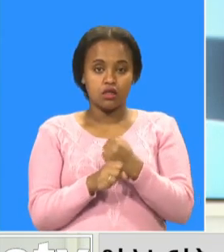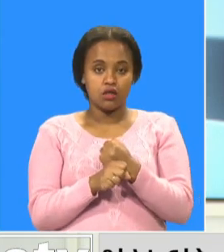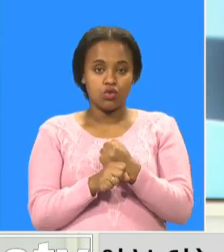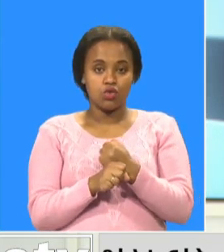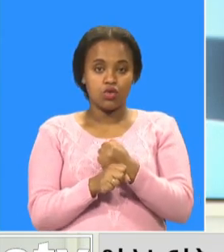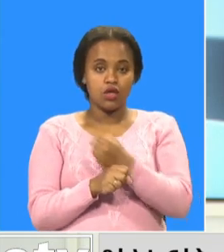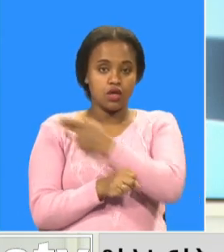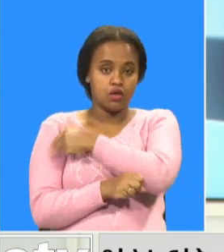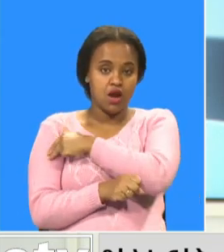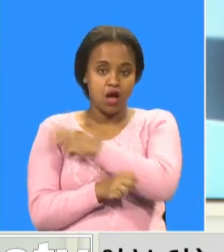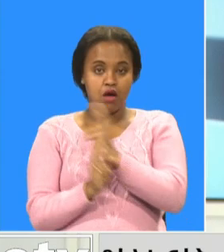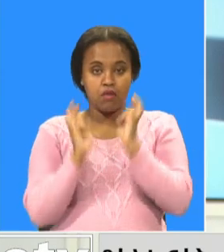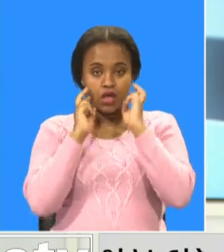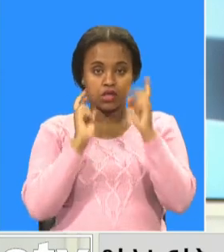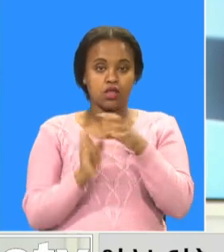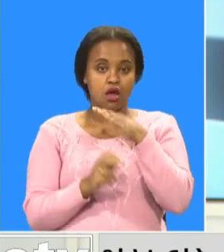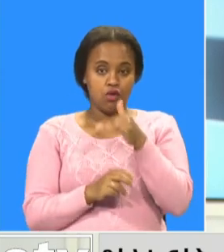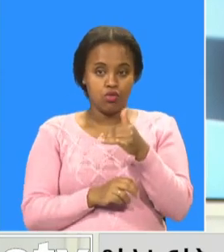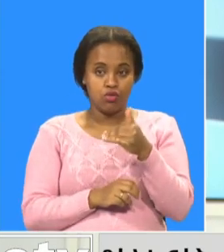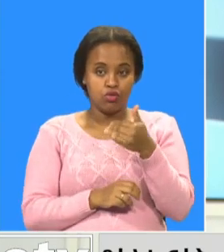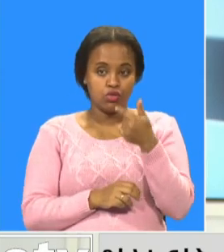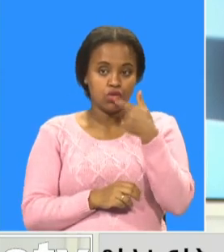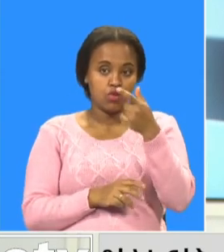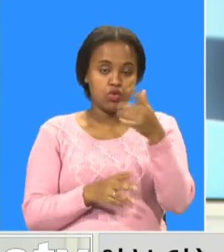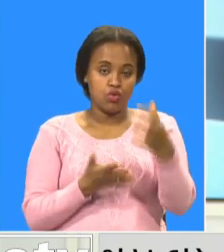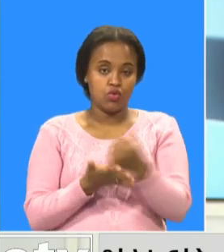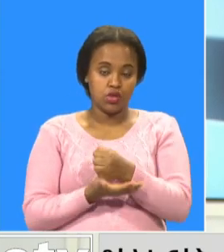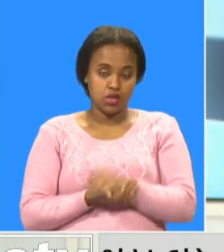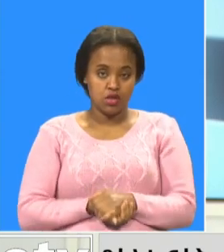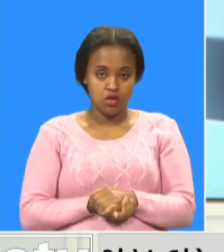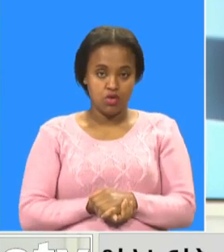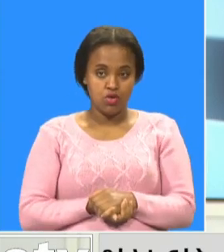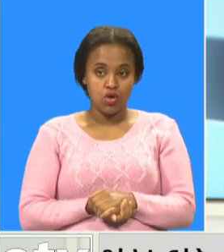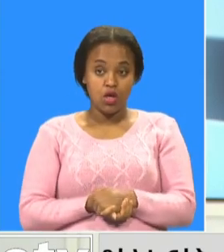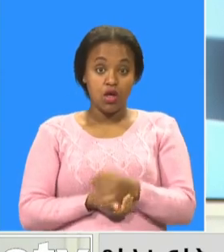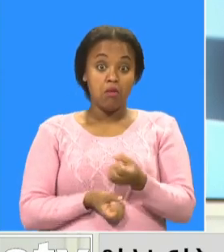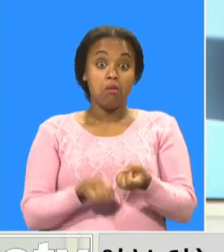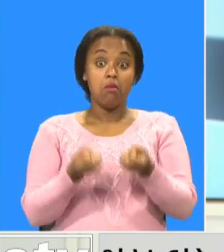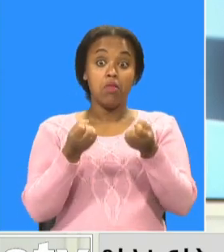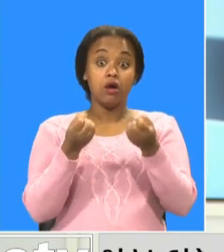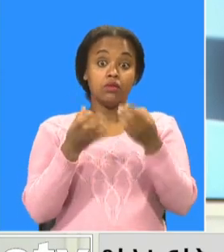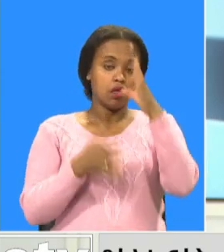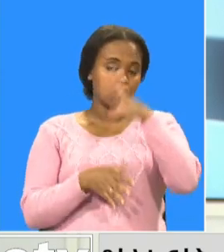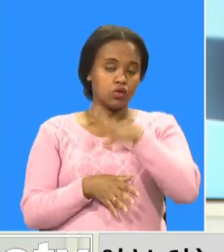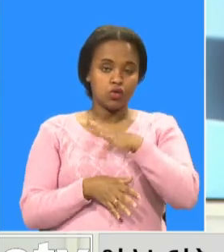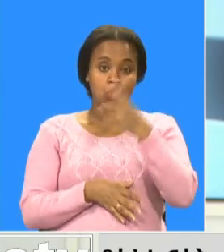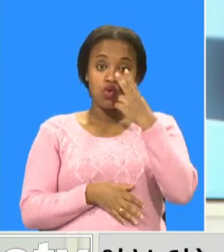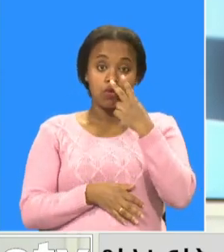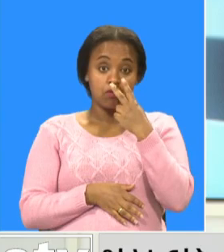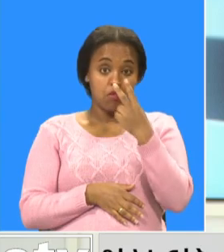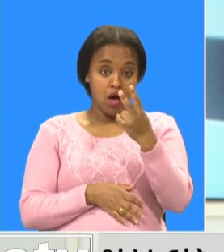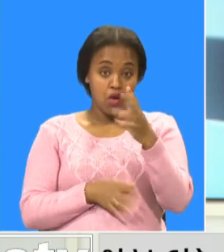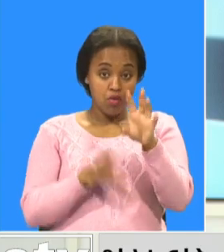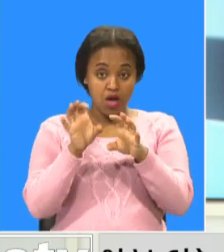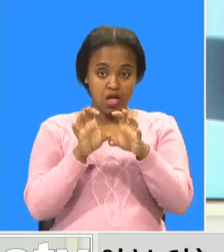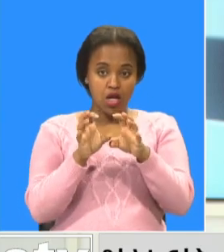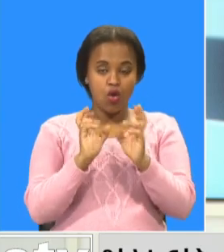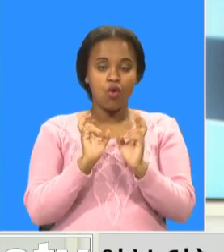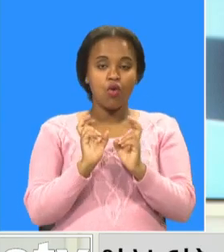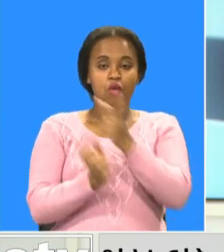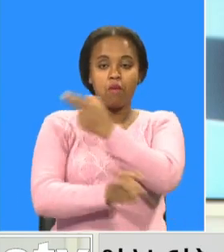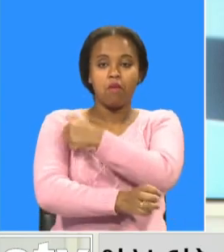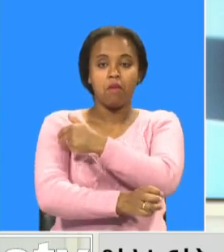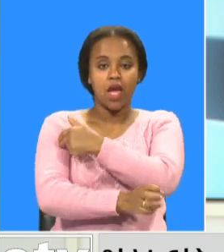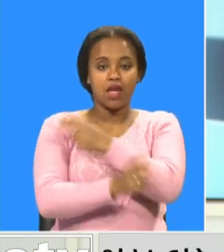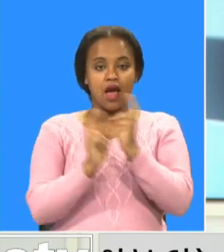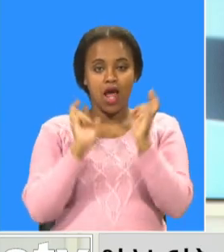ተብለው ይወሰዳሉ። ይሄ በአብዛኛው አሁን ሰው ሲያረግም ግን ሜዲካል ማስክ የሚባለውን ነው። ይሄ በመሰረቱ